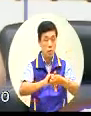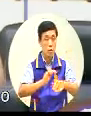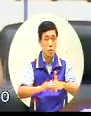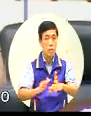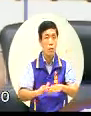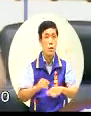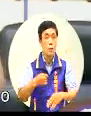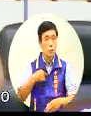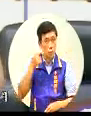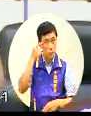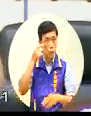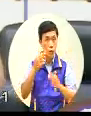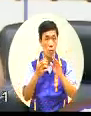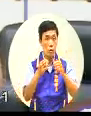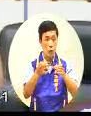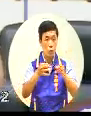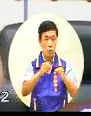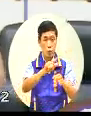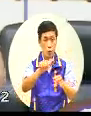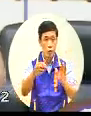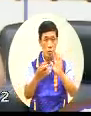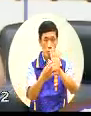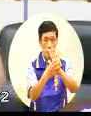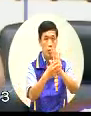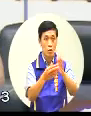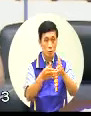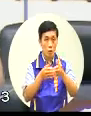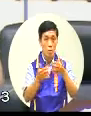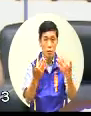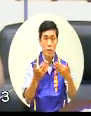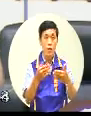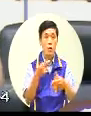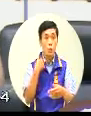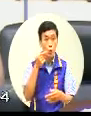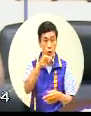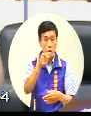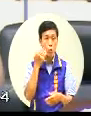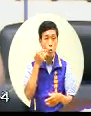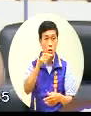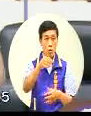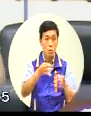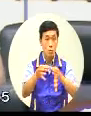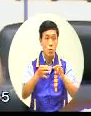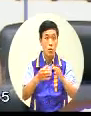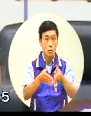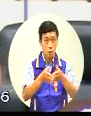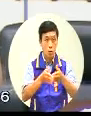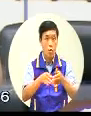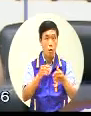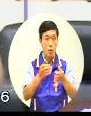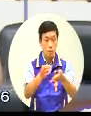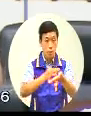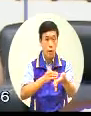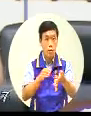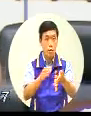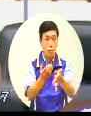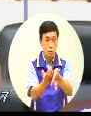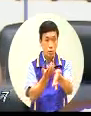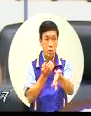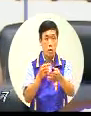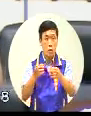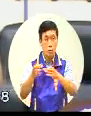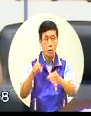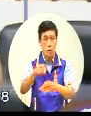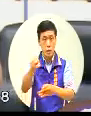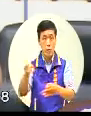我觉得应该要标示清楚啊。其实我是觉得说如果你真的要有商业行为的话，你要不要进检应该自己业者要先去送验，我觉得这个